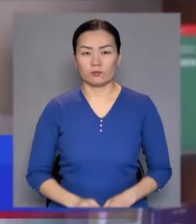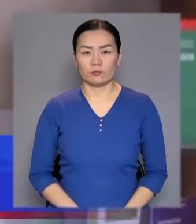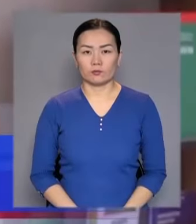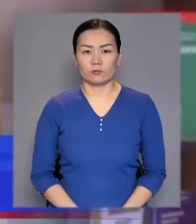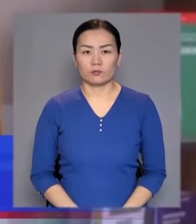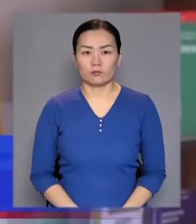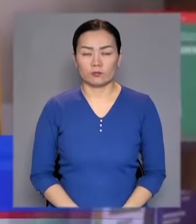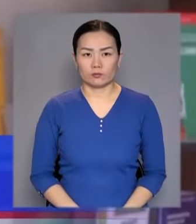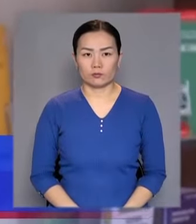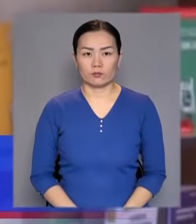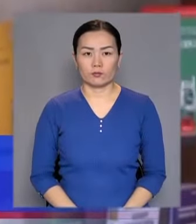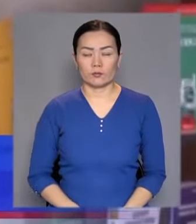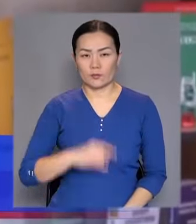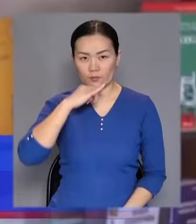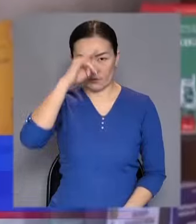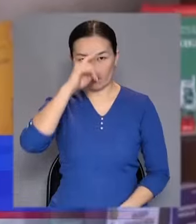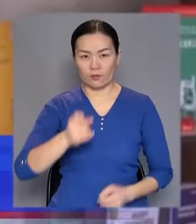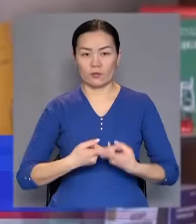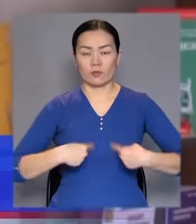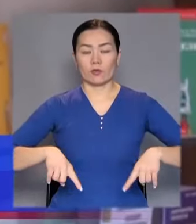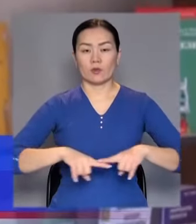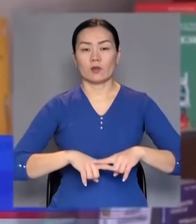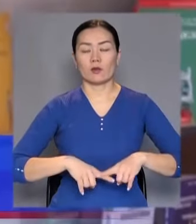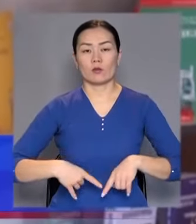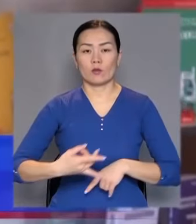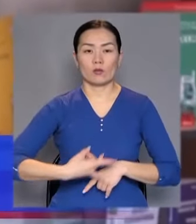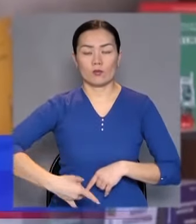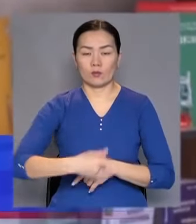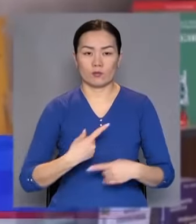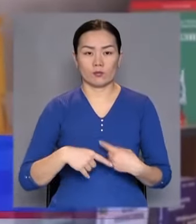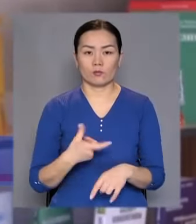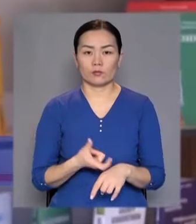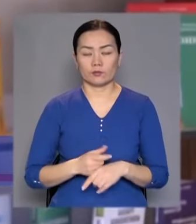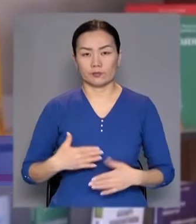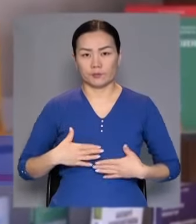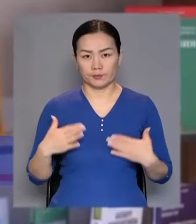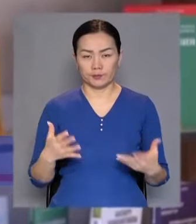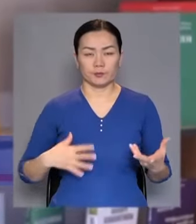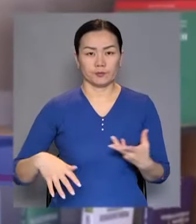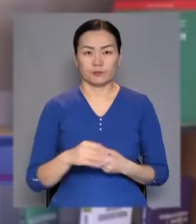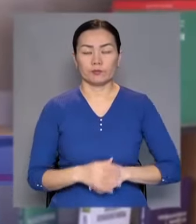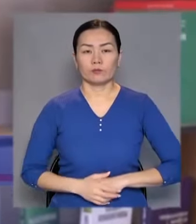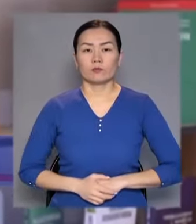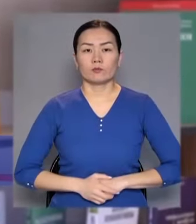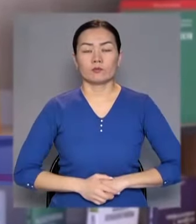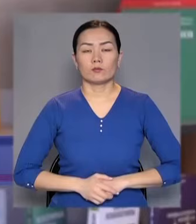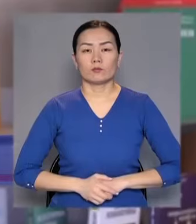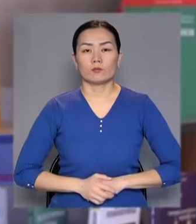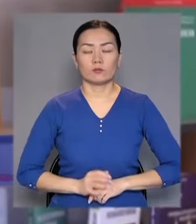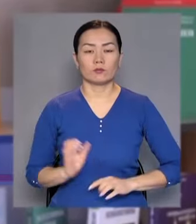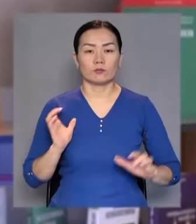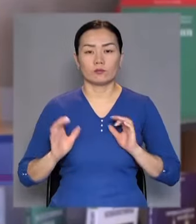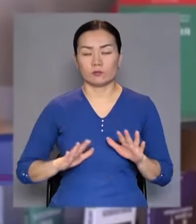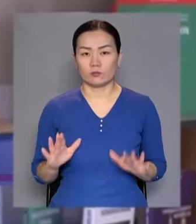Мен өзімнің университетіме және Қазақстан Республикасына осындай мүмкіндік бергеніне өте алғысым шексіз. Себебі біздің